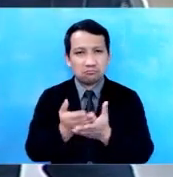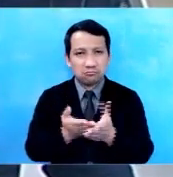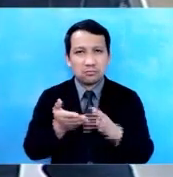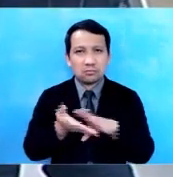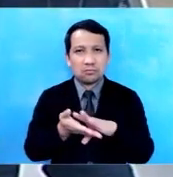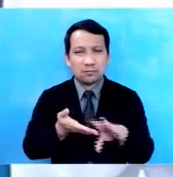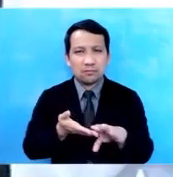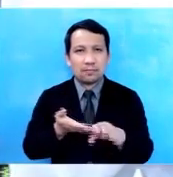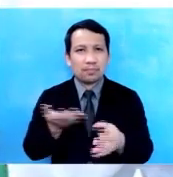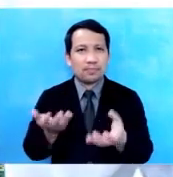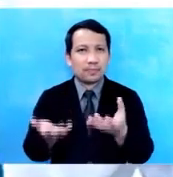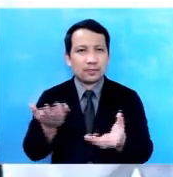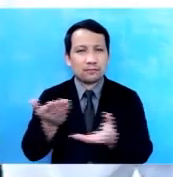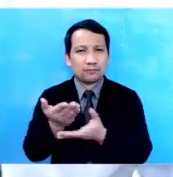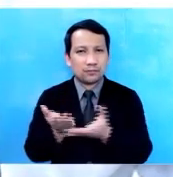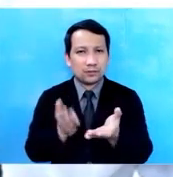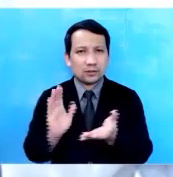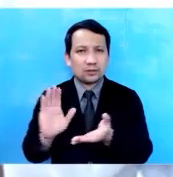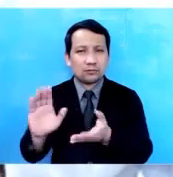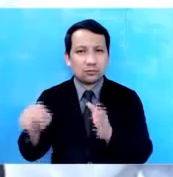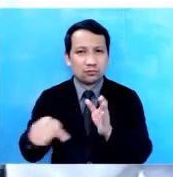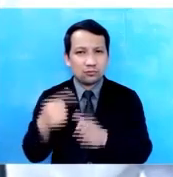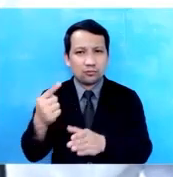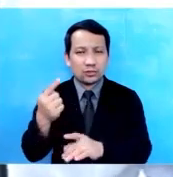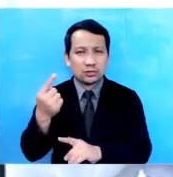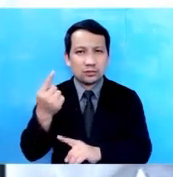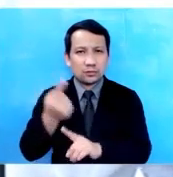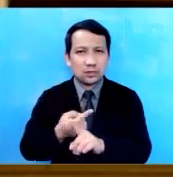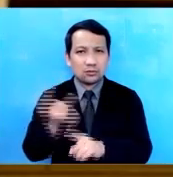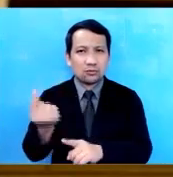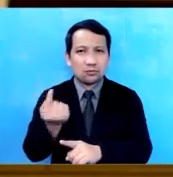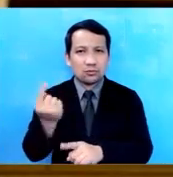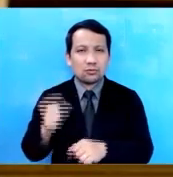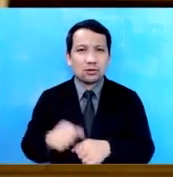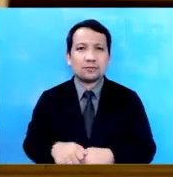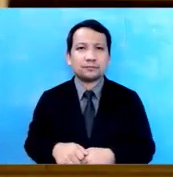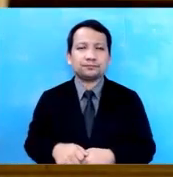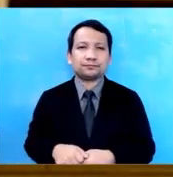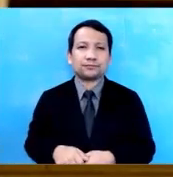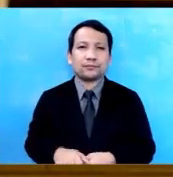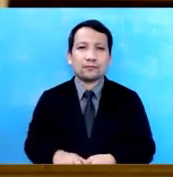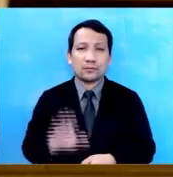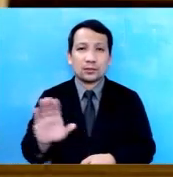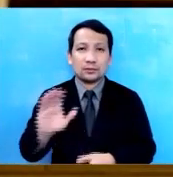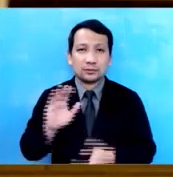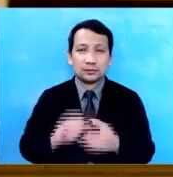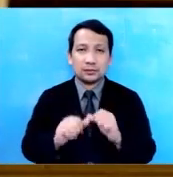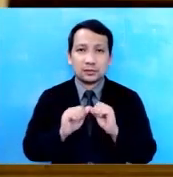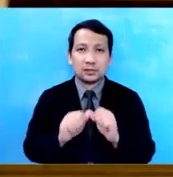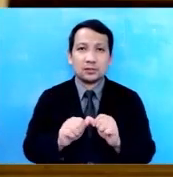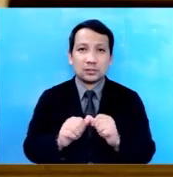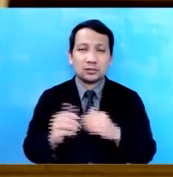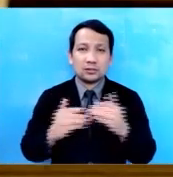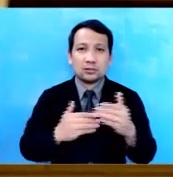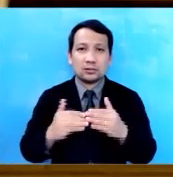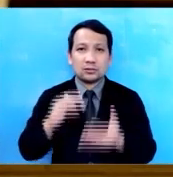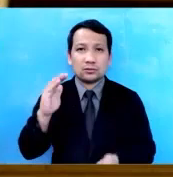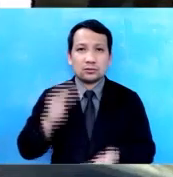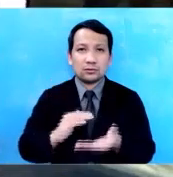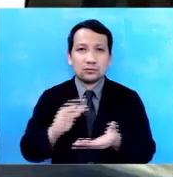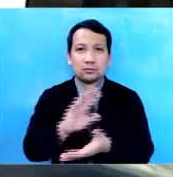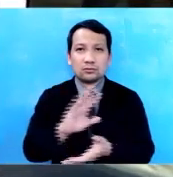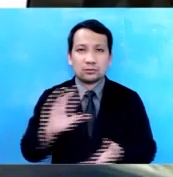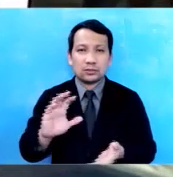it shall be allowed once a month only, and with remaining balance not lower than 500